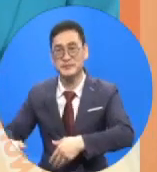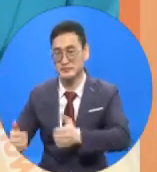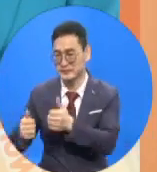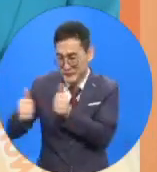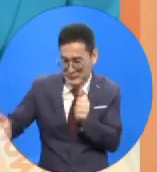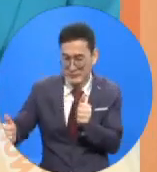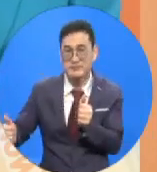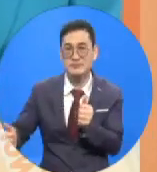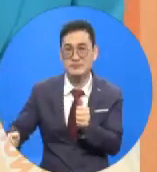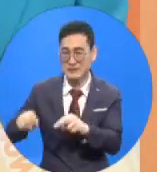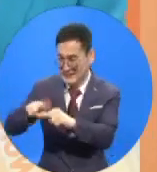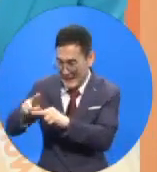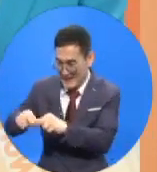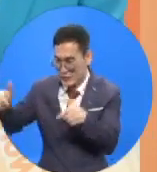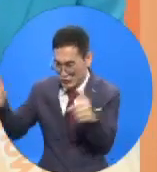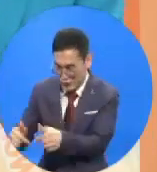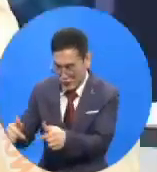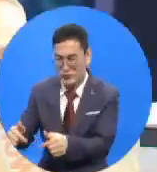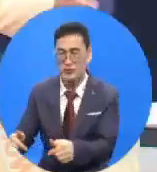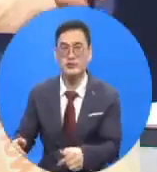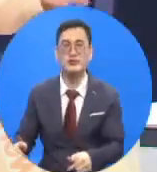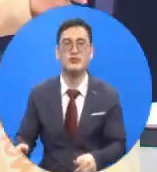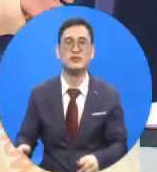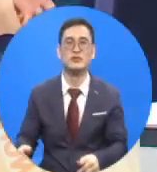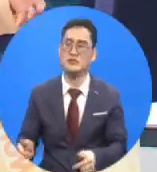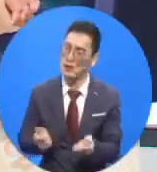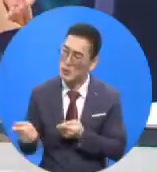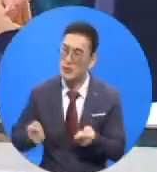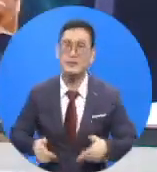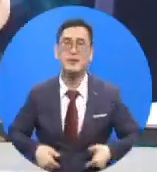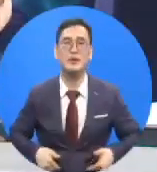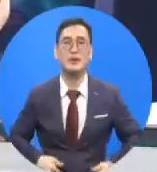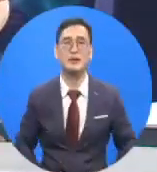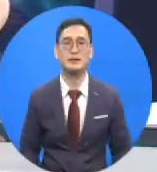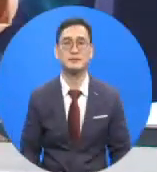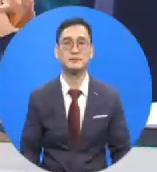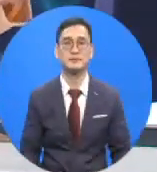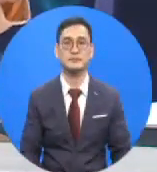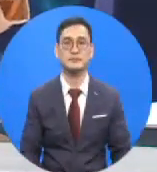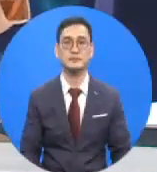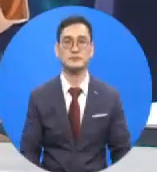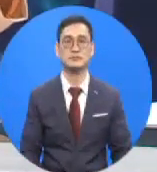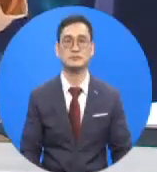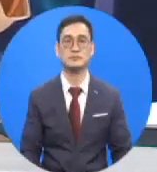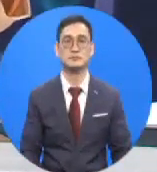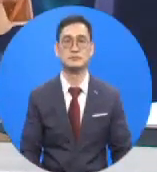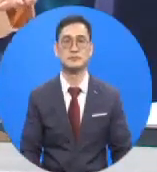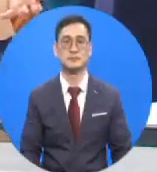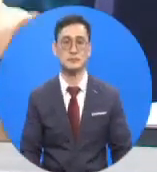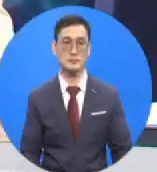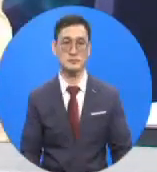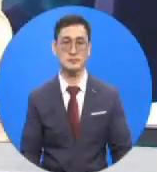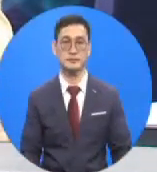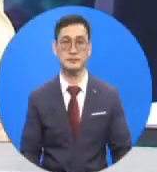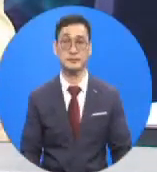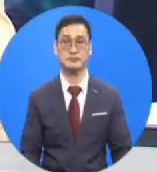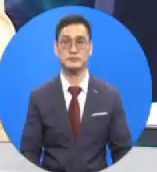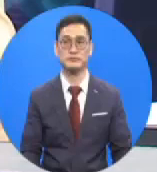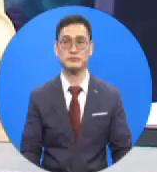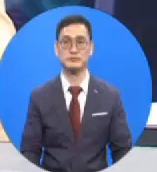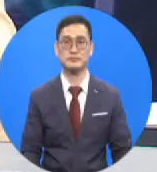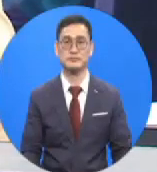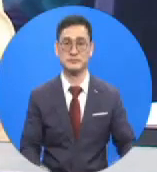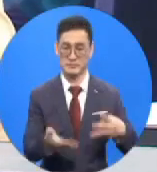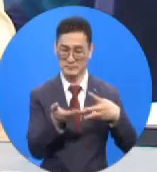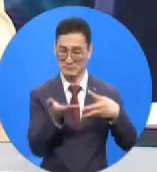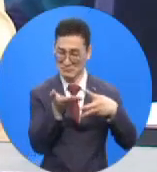않을까 그렇게 생각합니다 교수님의 그러면 수일 내로 좀 더 구체적으로 제안하는 강력한 주체가 더 나와야 될 것 같아요